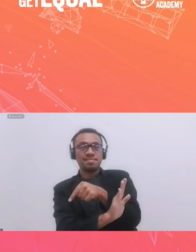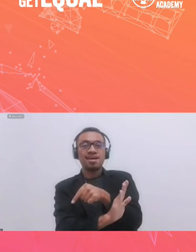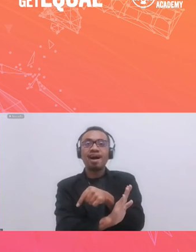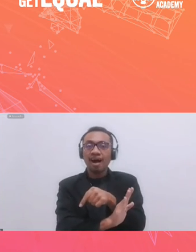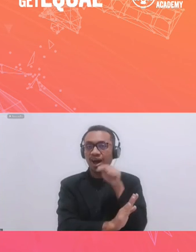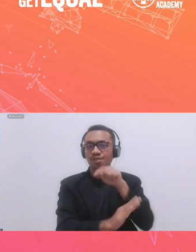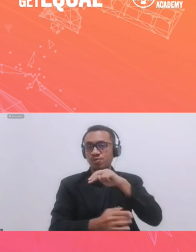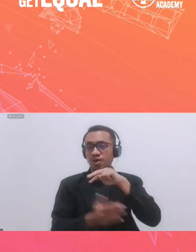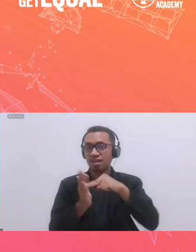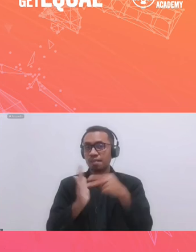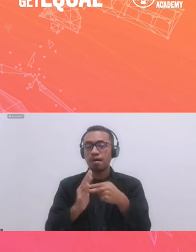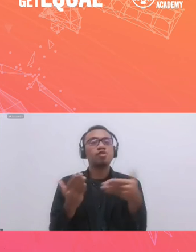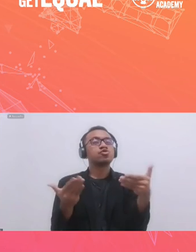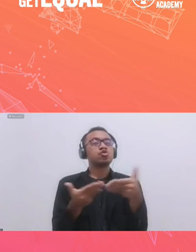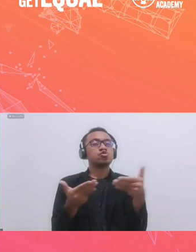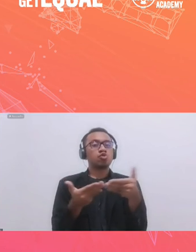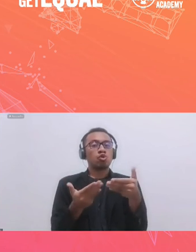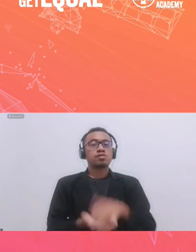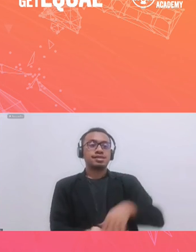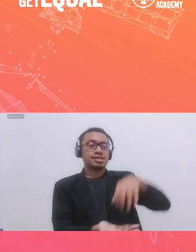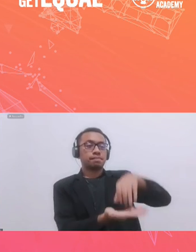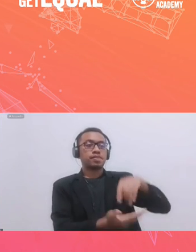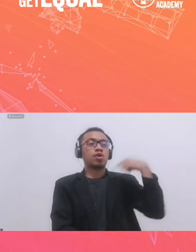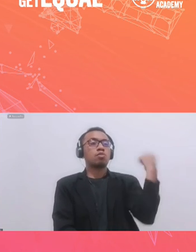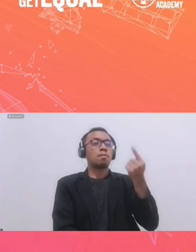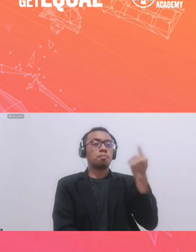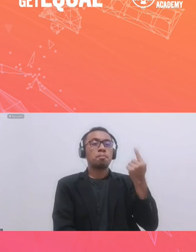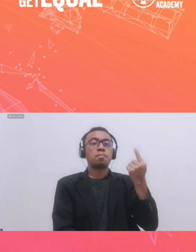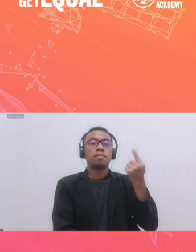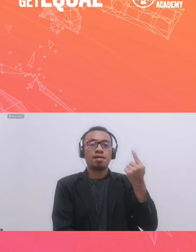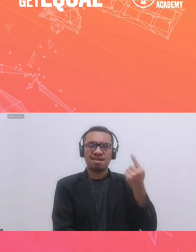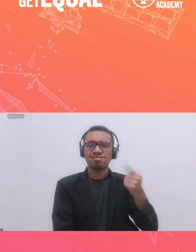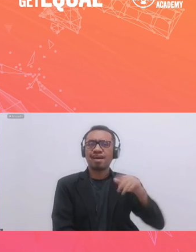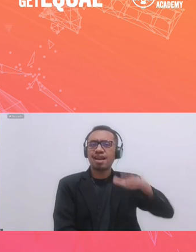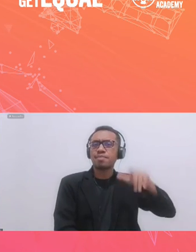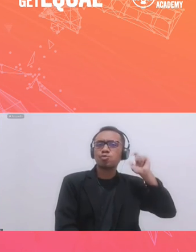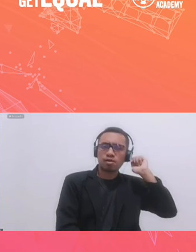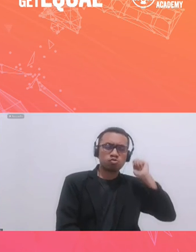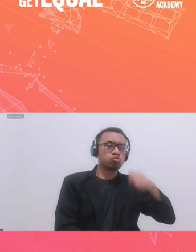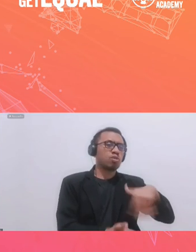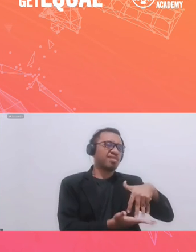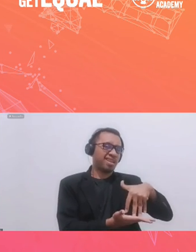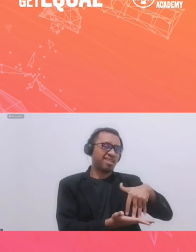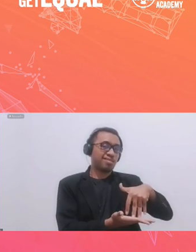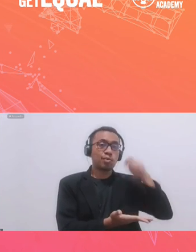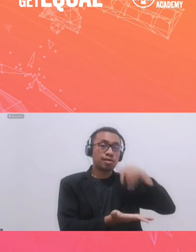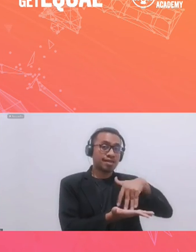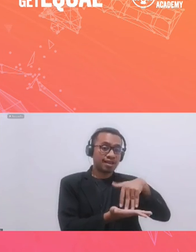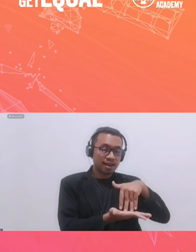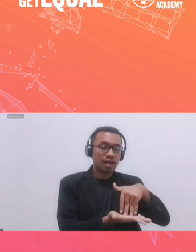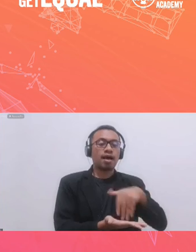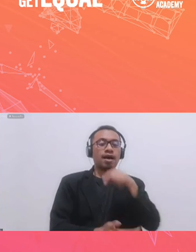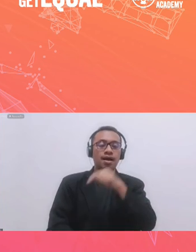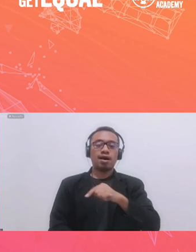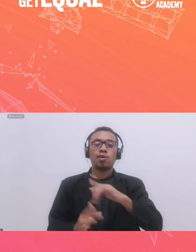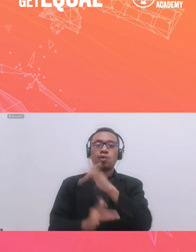publik yang tadi ya bentuknya offline, anak perempuan itu rentan, tapi begitu kita masuk ruang online menunjukkan bahwa kerentanan perempuan, anak